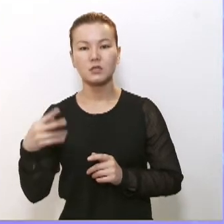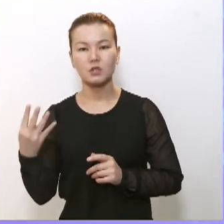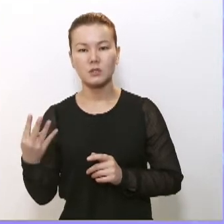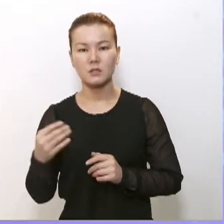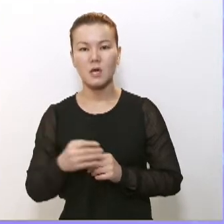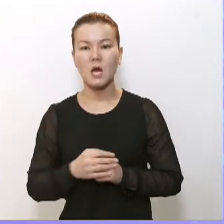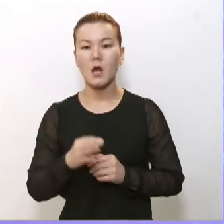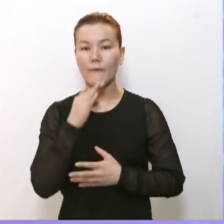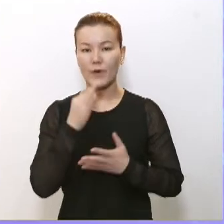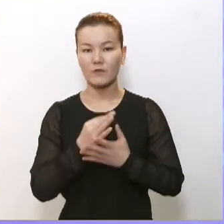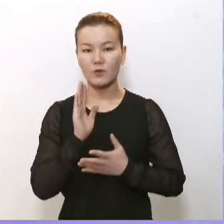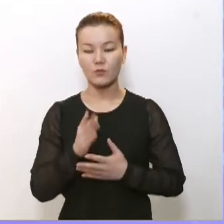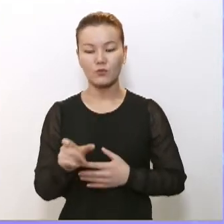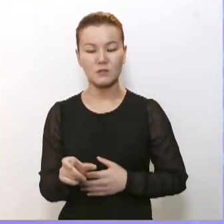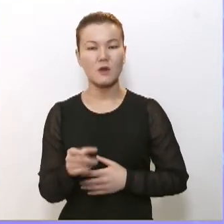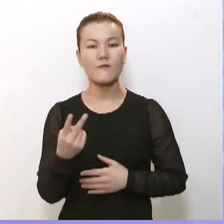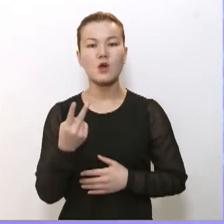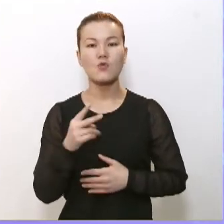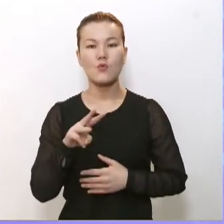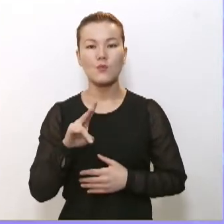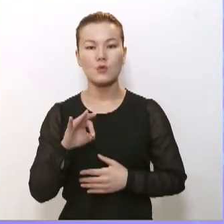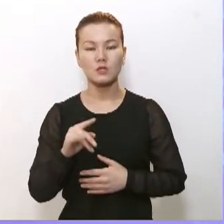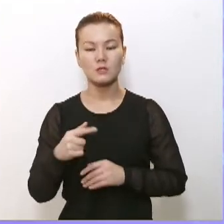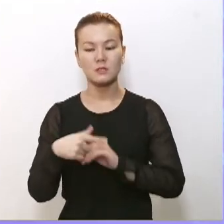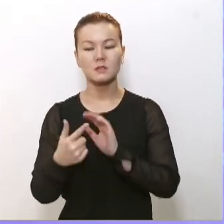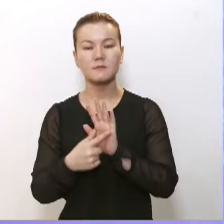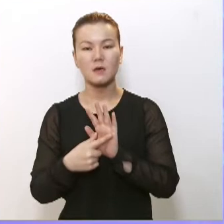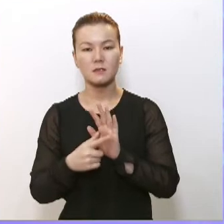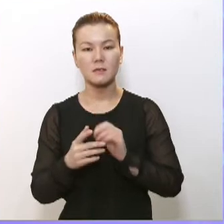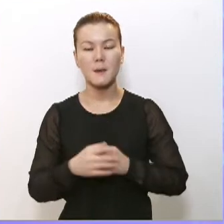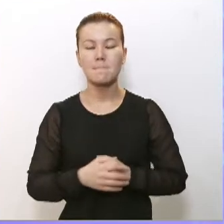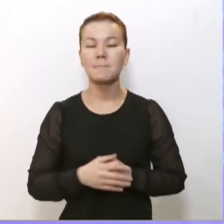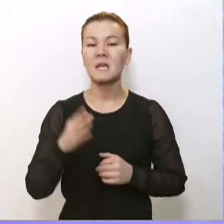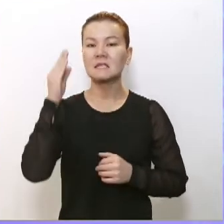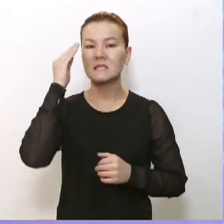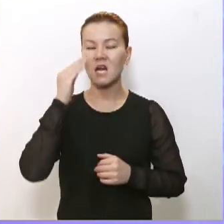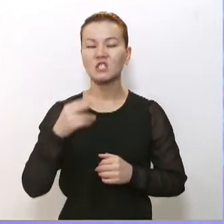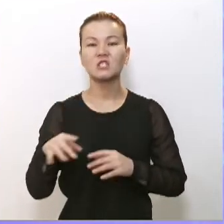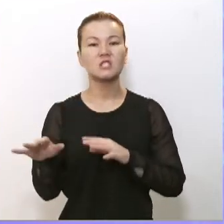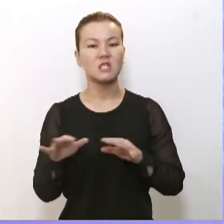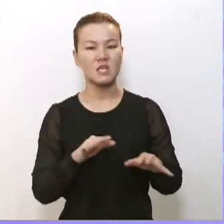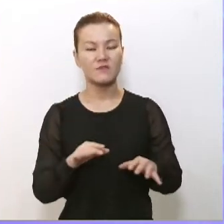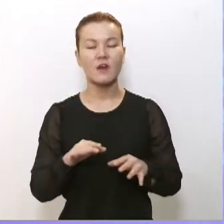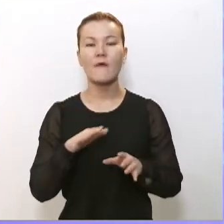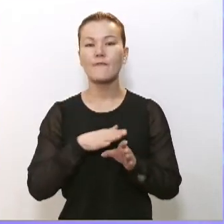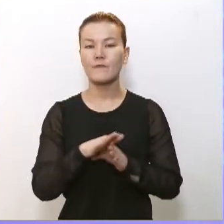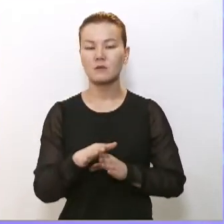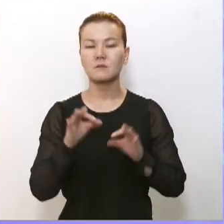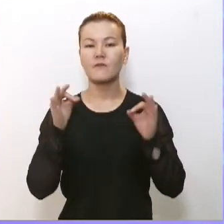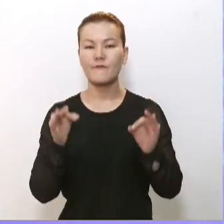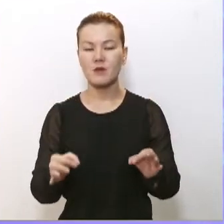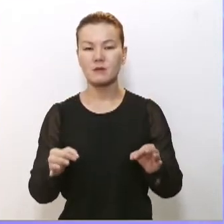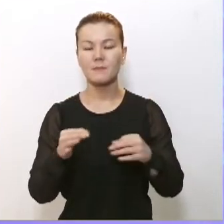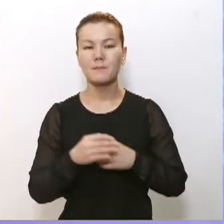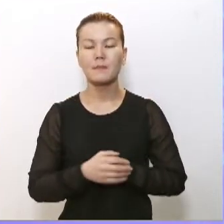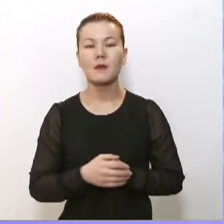получаем 2 умножить и 17 значит действия выполнено верно